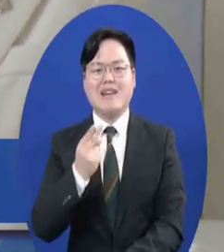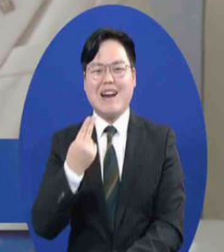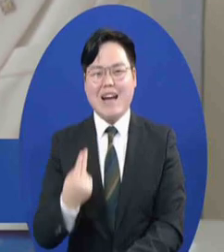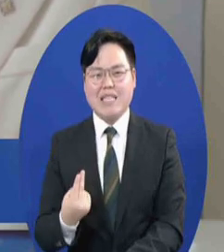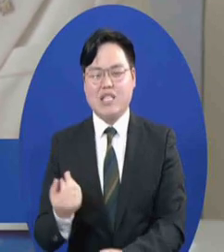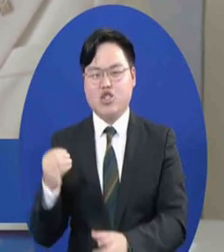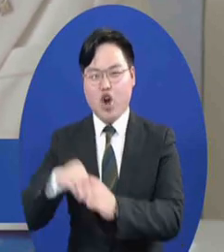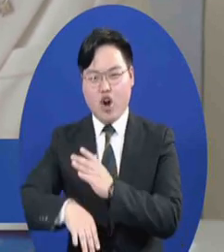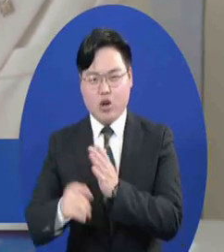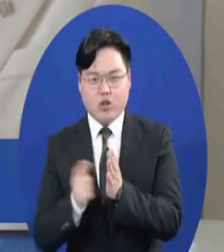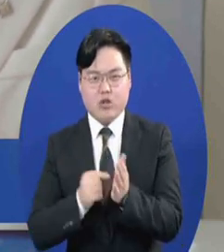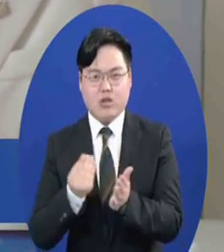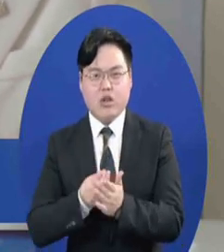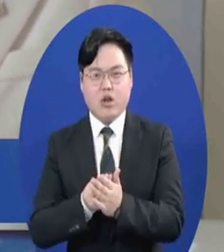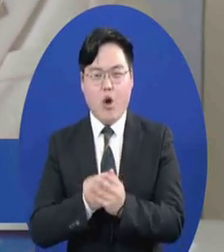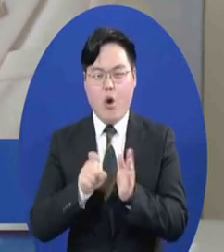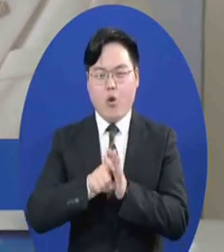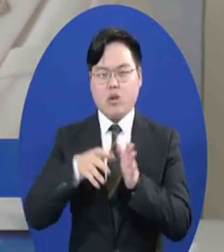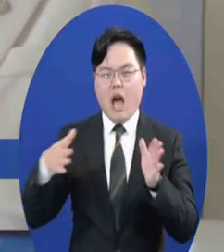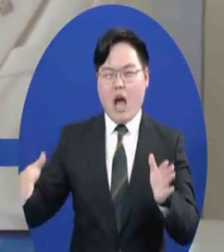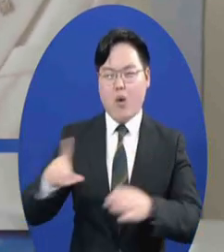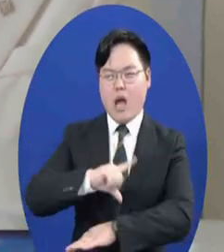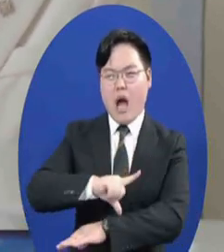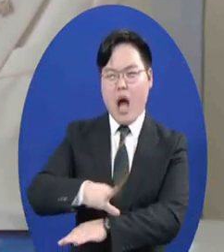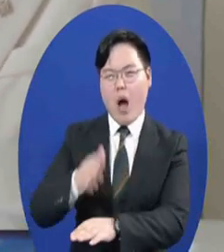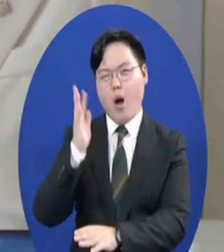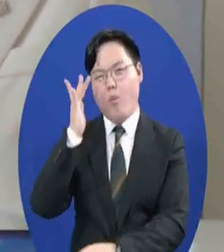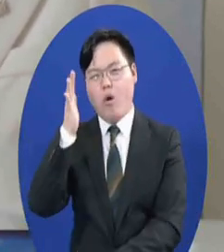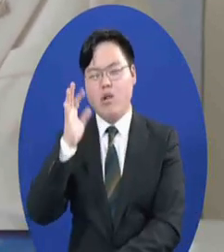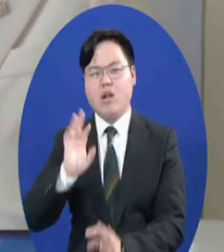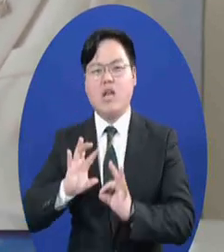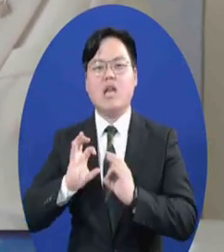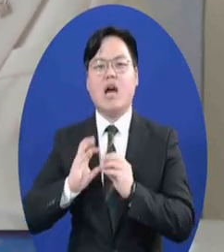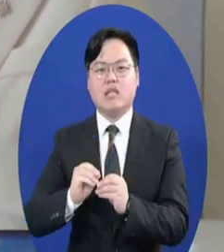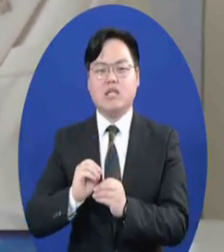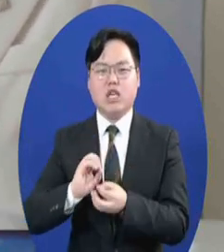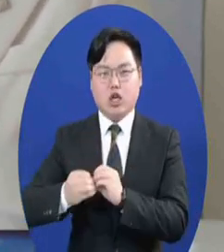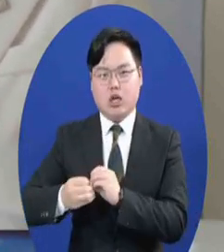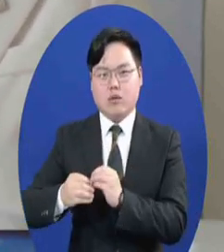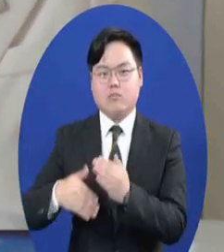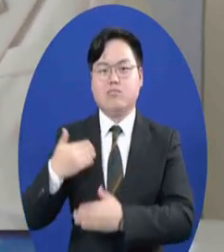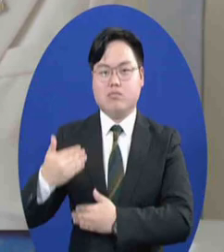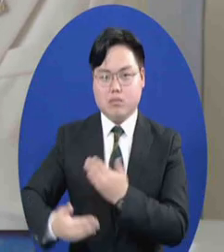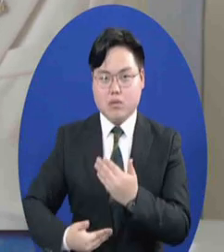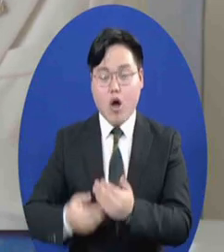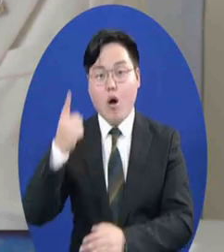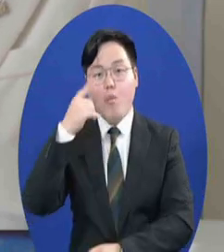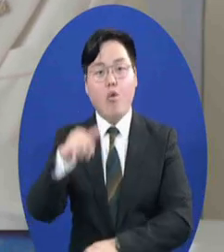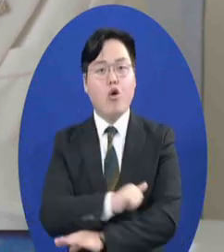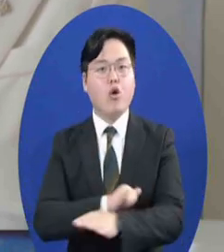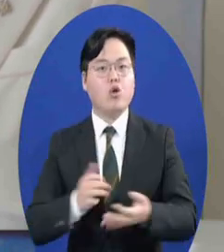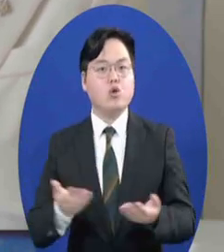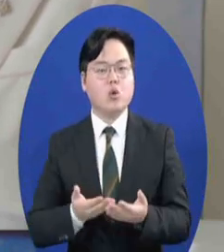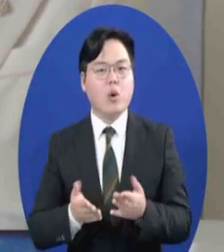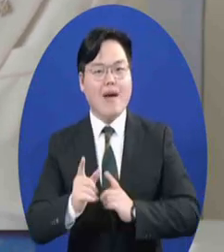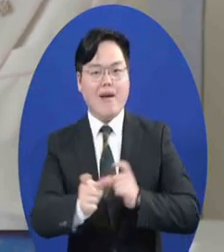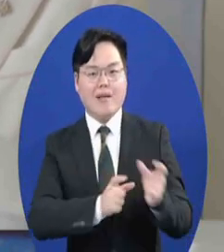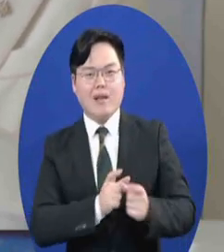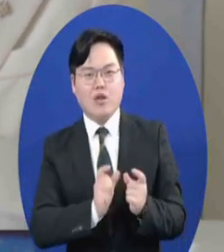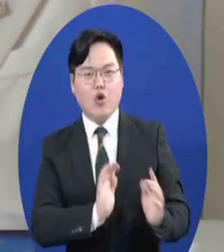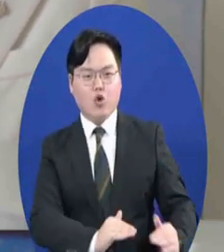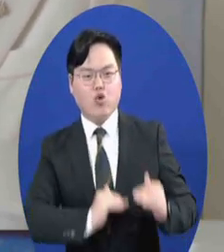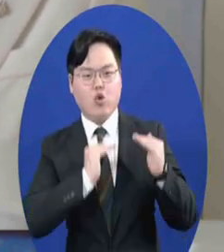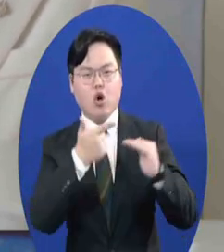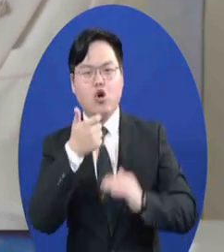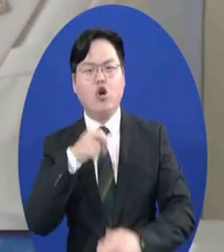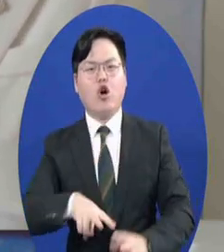анхаарч урт хугацааны одоо бодлого стратеги боловсруулаад яг хэрэгжүүлэх одоо энэ замдаа явж байгаа тул Монгол улсын хувьд ч гэсэн одоо эдийн засгийн